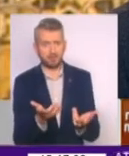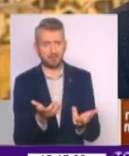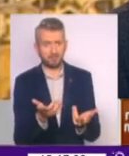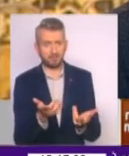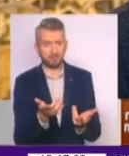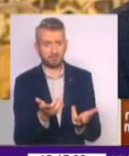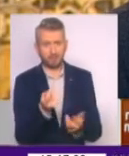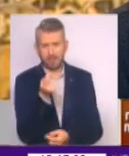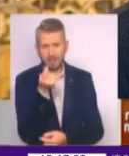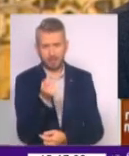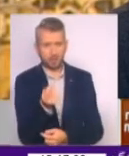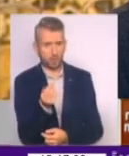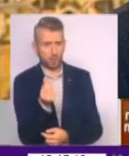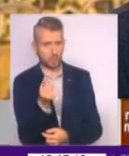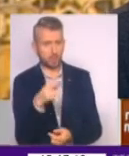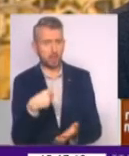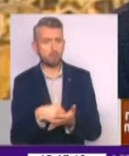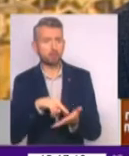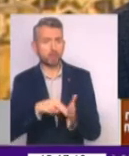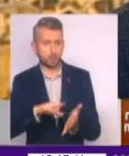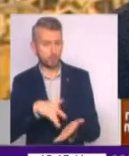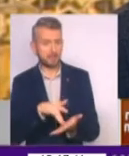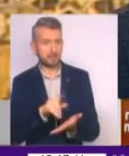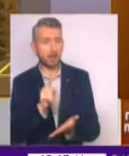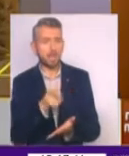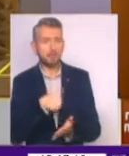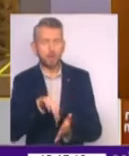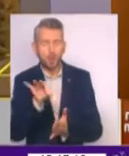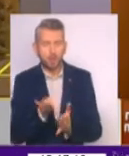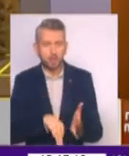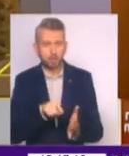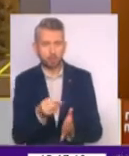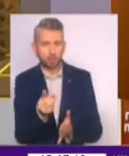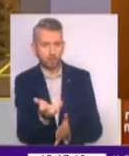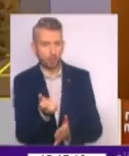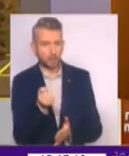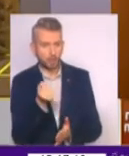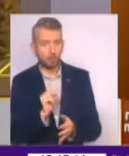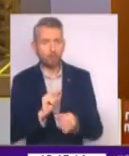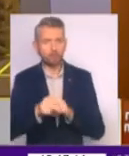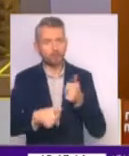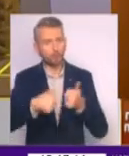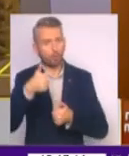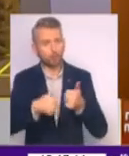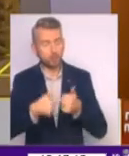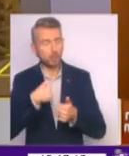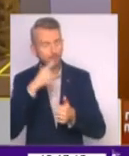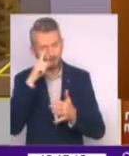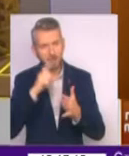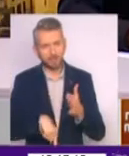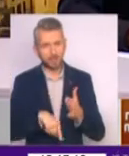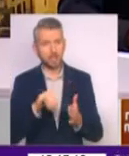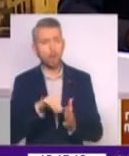такі суттєві кошти для бюджету міста. Але ми одразу їх отримаємо через конкурс, я впевнений.